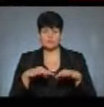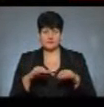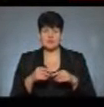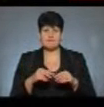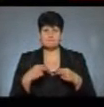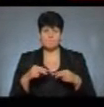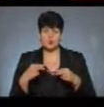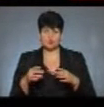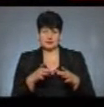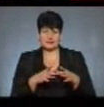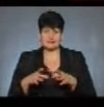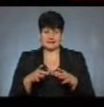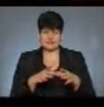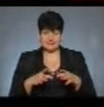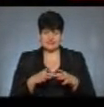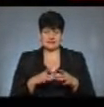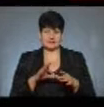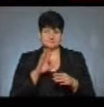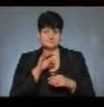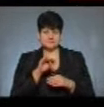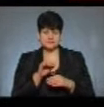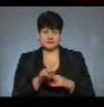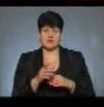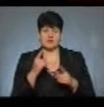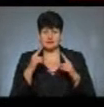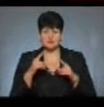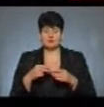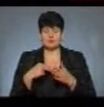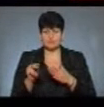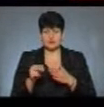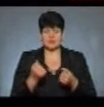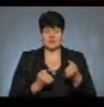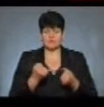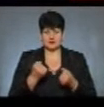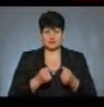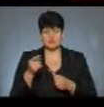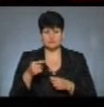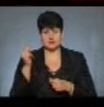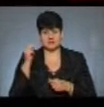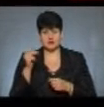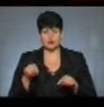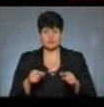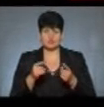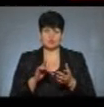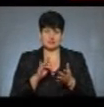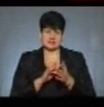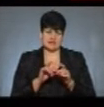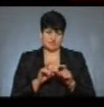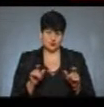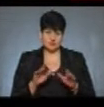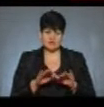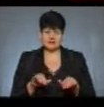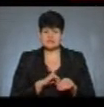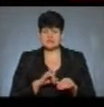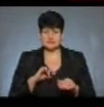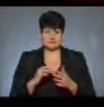з аудіоказками, щоб придбати автомобіль для Тернопільського обласного навчально-реабілітаційного центру. Діти заробляють самі на свій